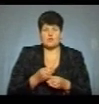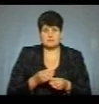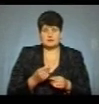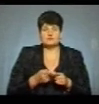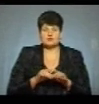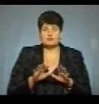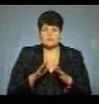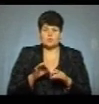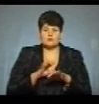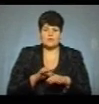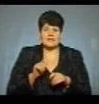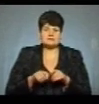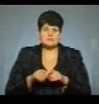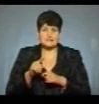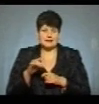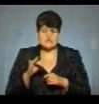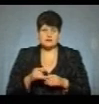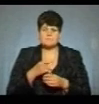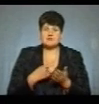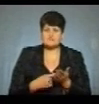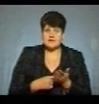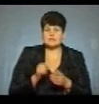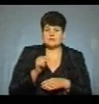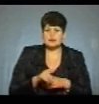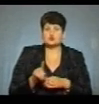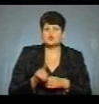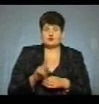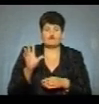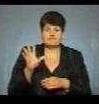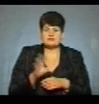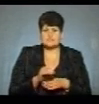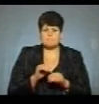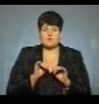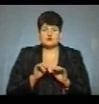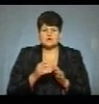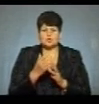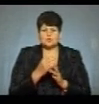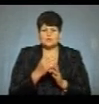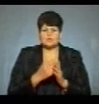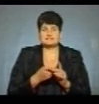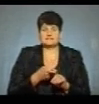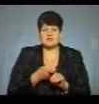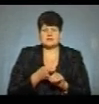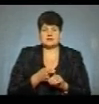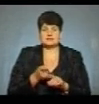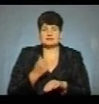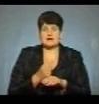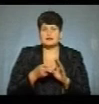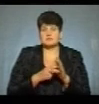випадку проводилися експертизи, які підтвердили про те, що всі процедури, пов'язані з генпланом, були законні.